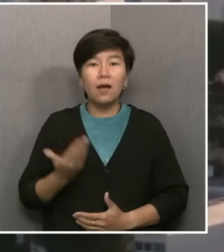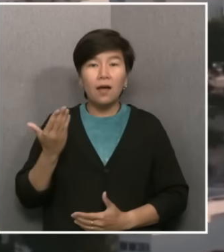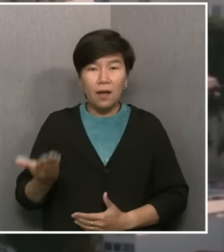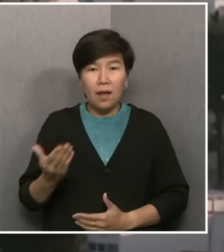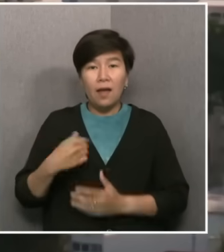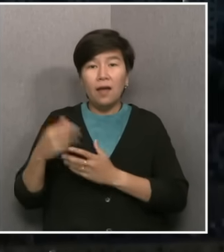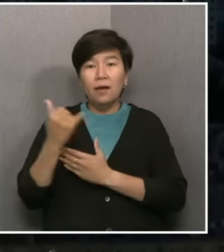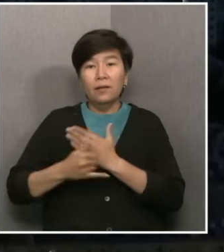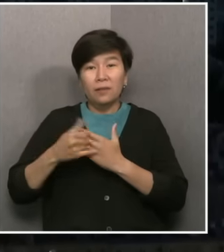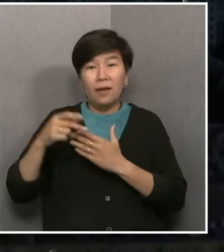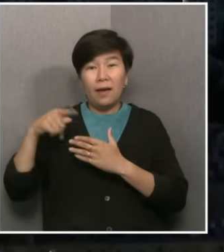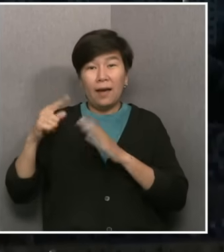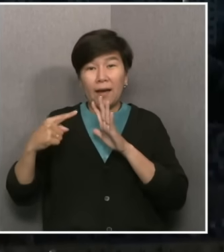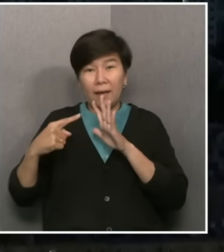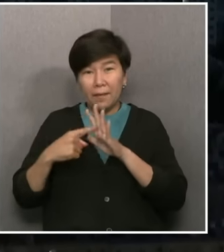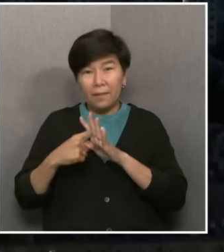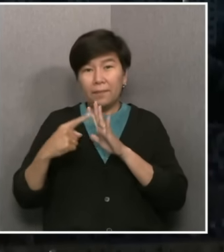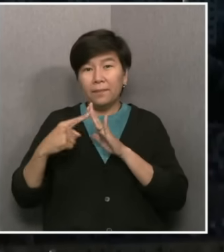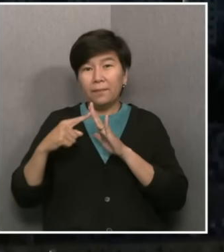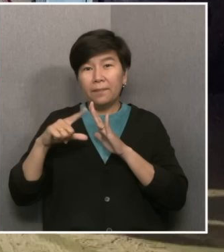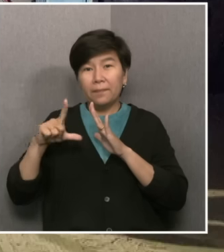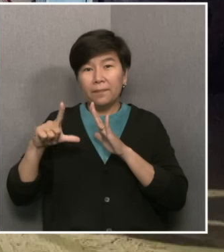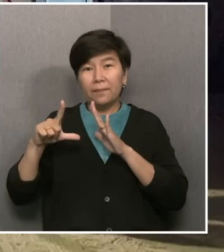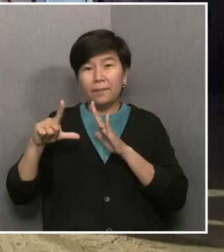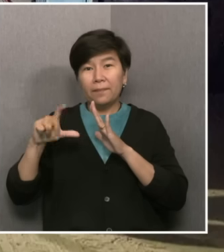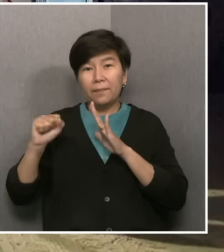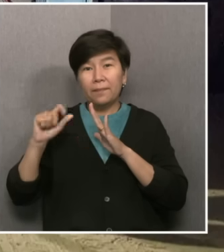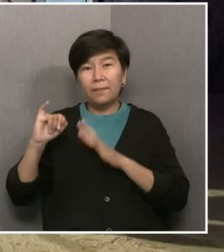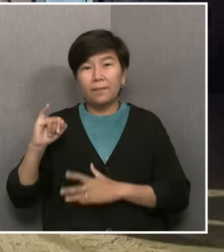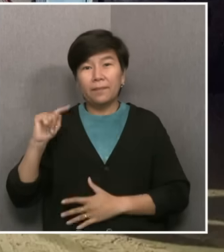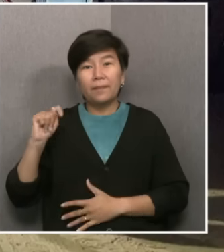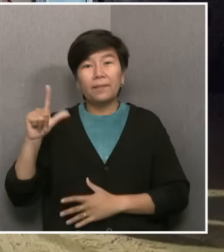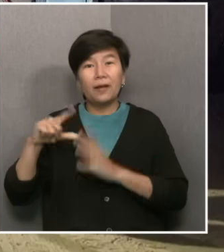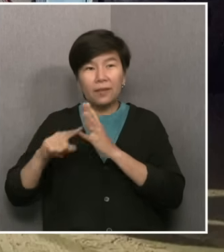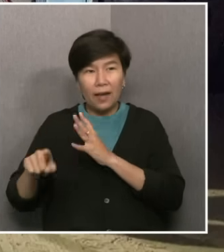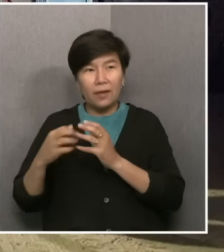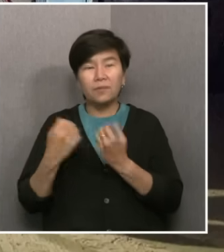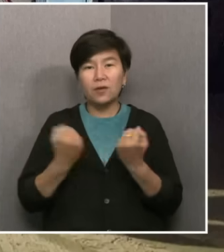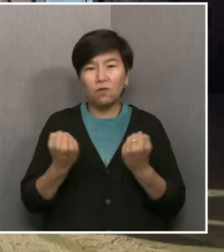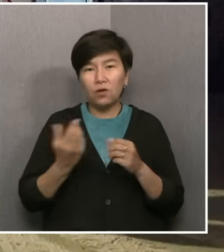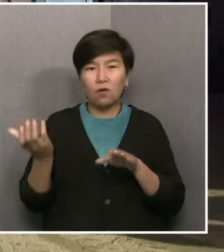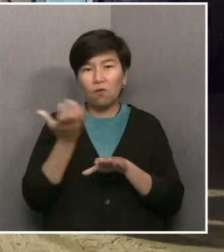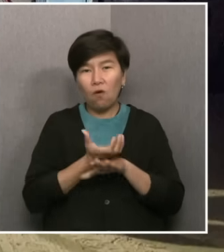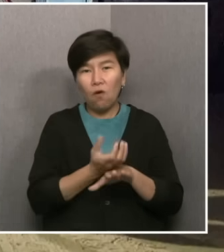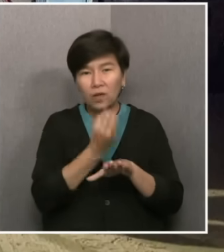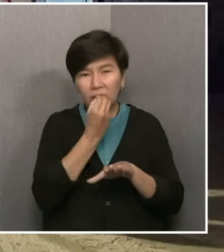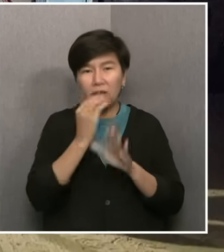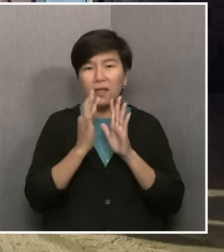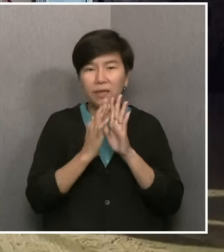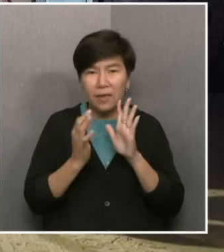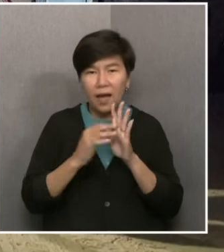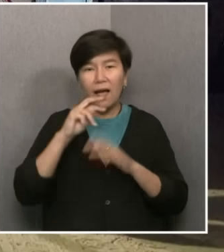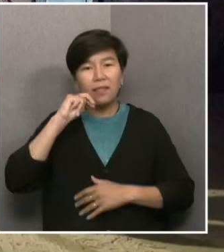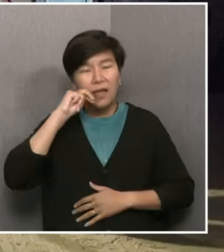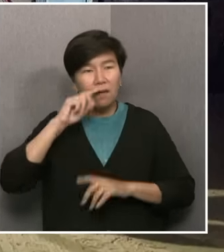ระบุว่าเมื่อช่วงค่ำที่ผ่านมารถบรรทุกสิ่งของบรรเทาทุกข์ทั้งอาหารน้ำดื่มและยารักษาโรคจำนวน 15